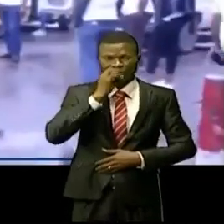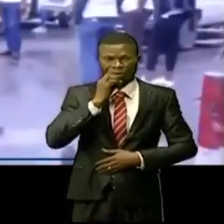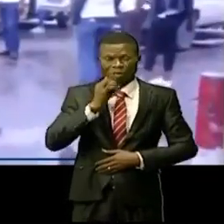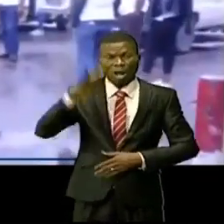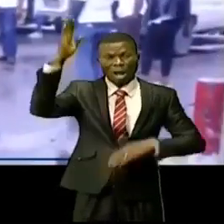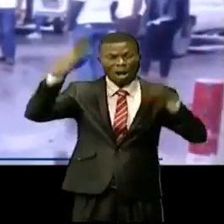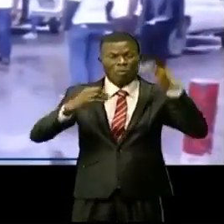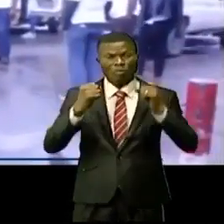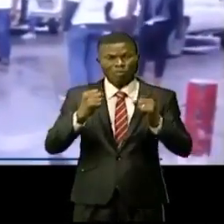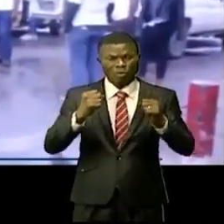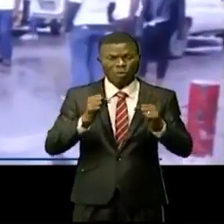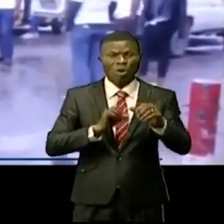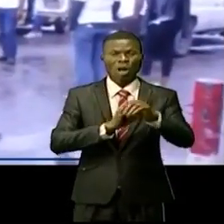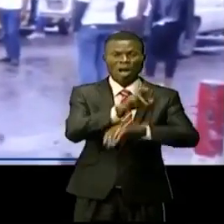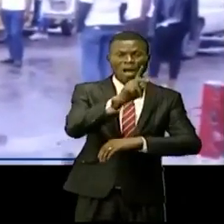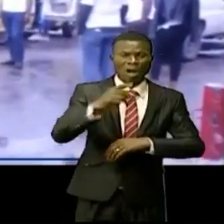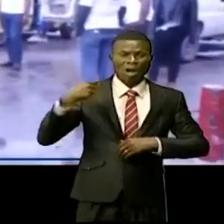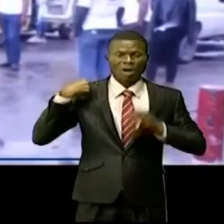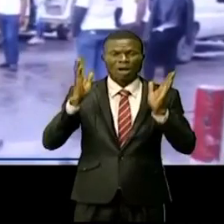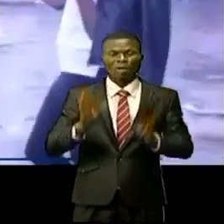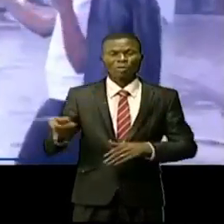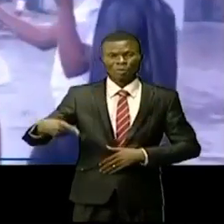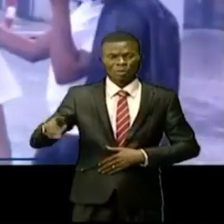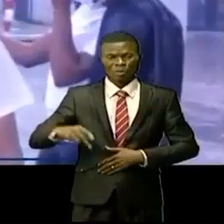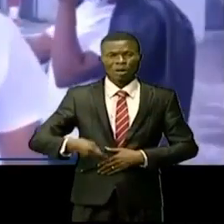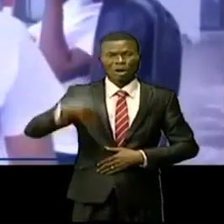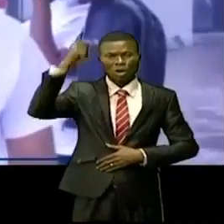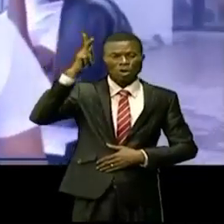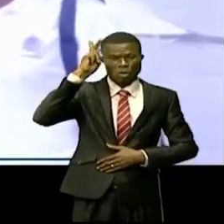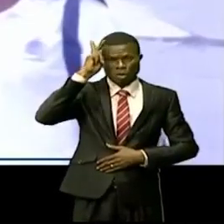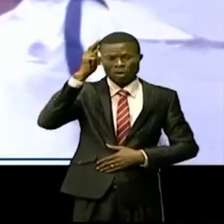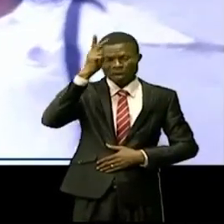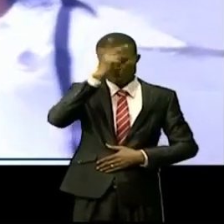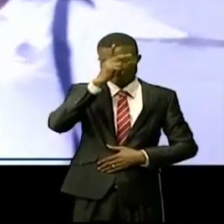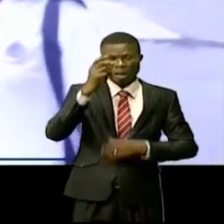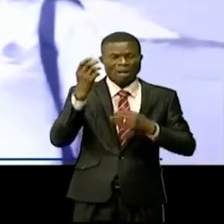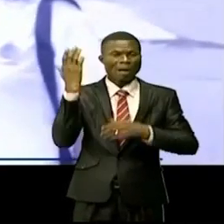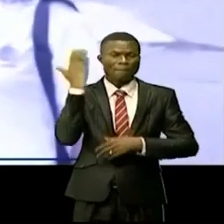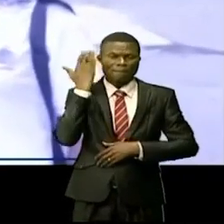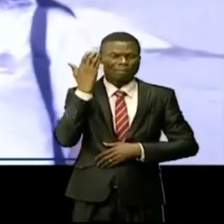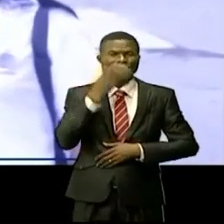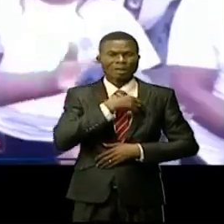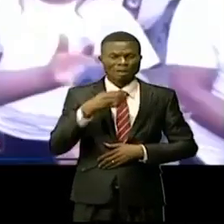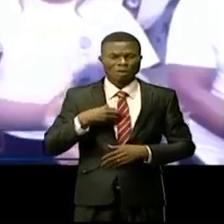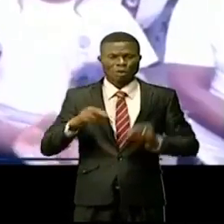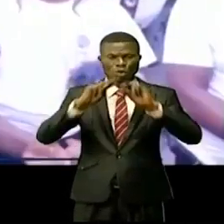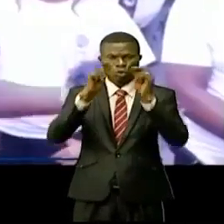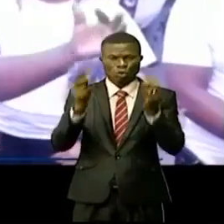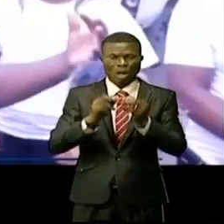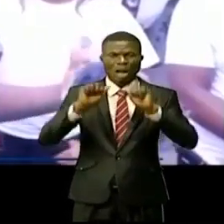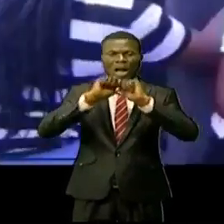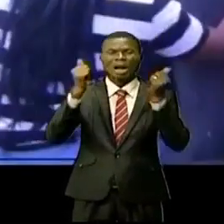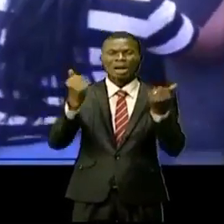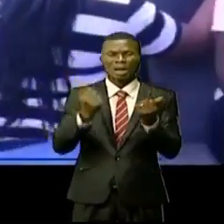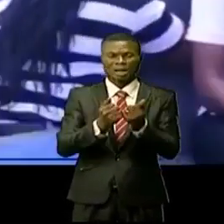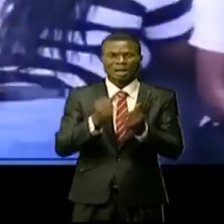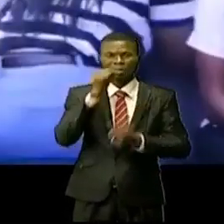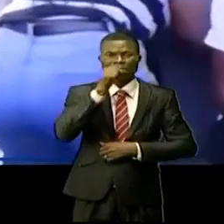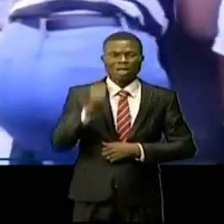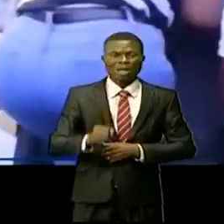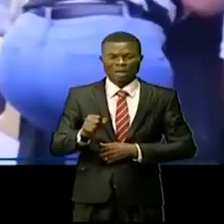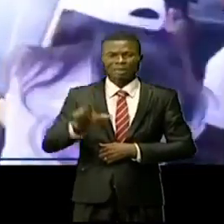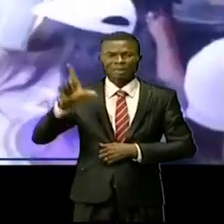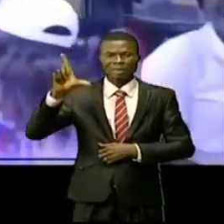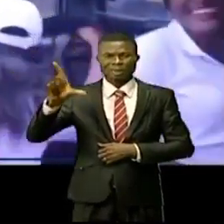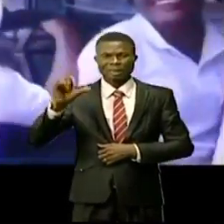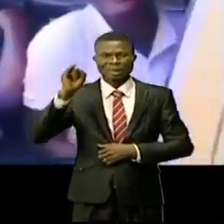pluie, délégués par le gouvernement provincial du Haut-Katanga, ces hommes et femmes regroupés au sein de l'association des anciens de Likassi,